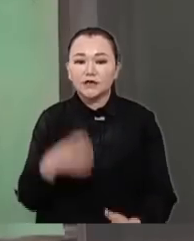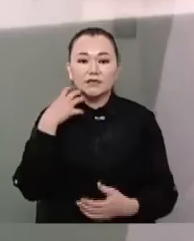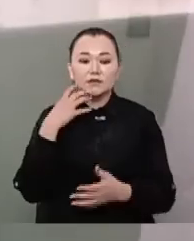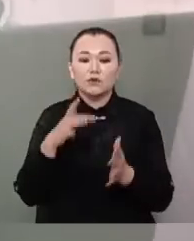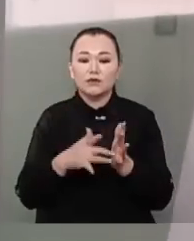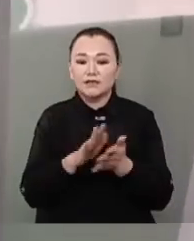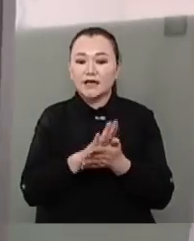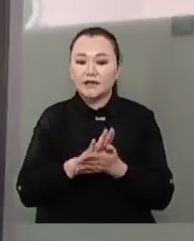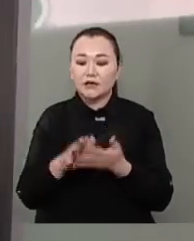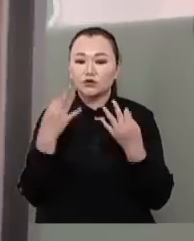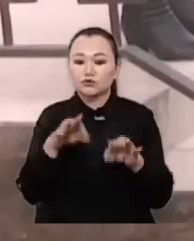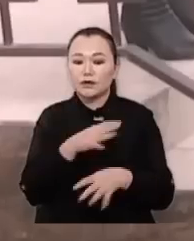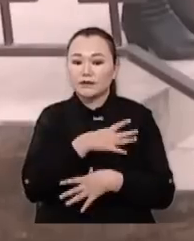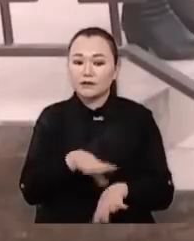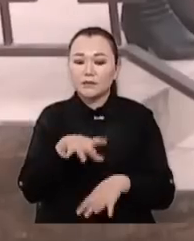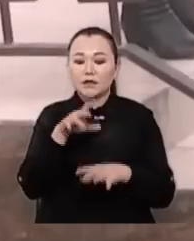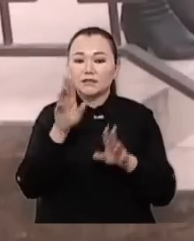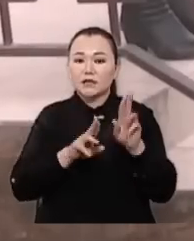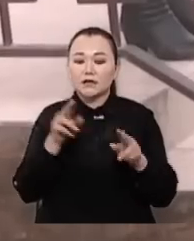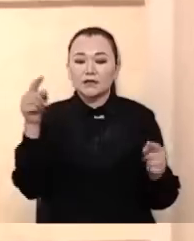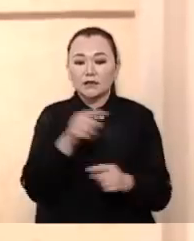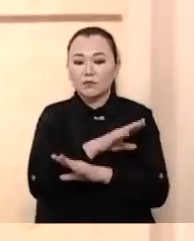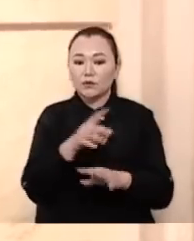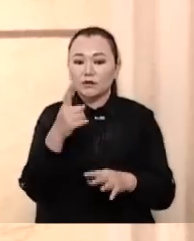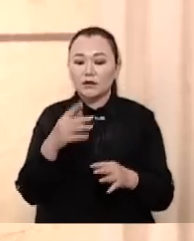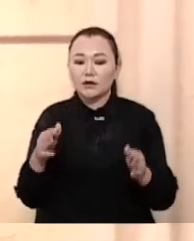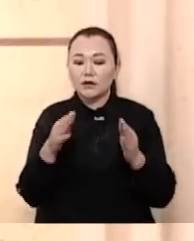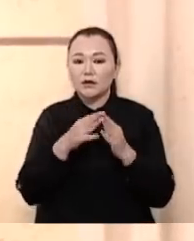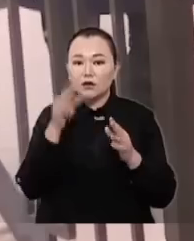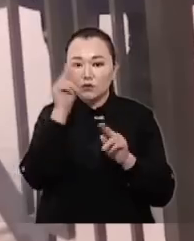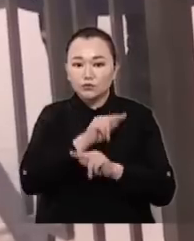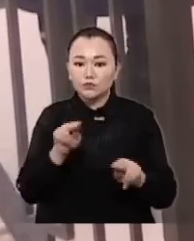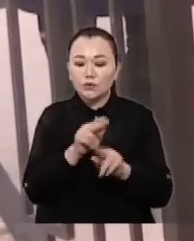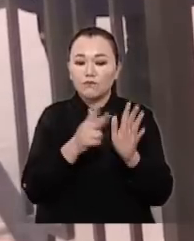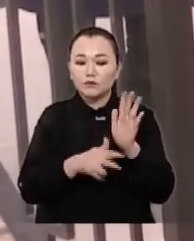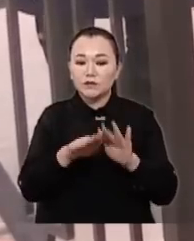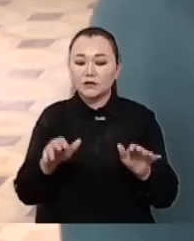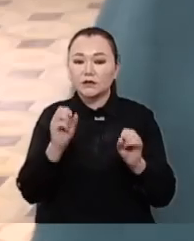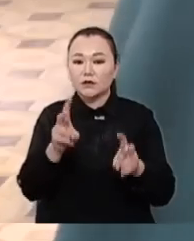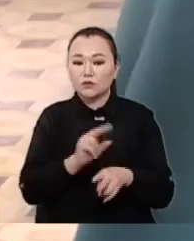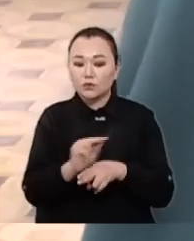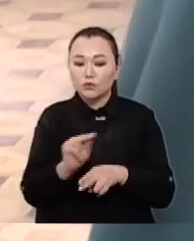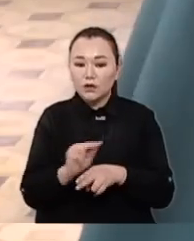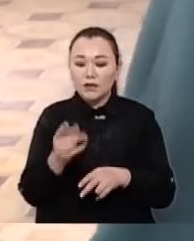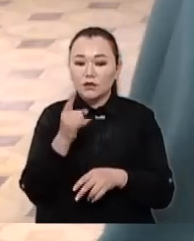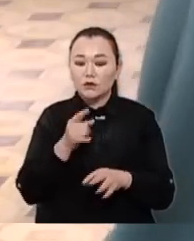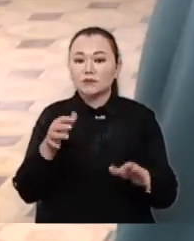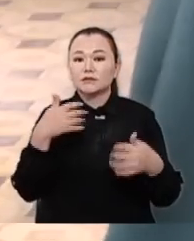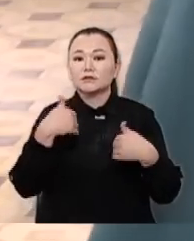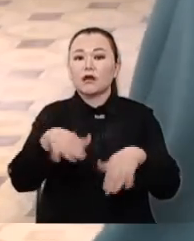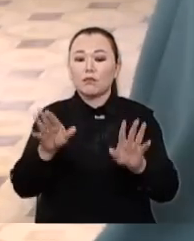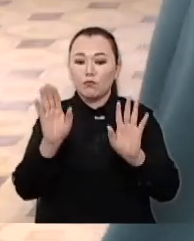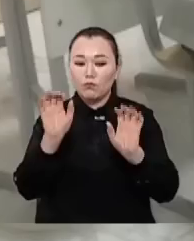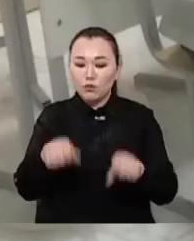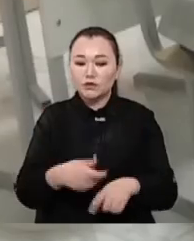Қызылордада санитарлық рұқсатнамасы жоқ, стандарттарға сай келмейтін білім ұясы 80 оқушыны қалай оқытып жатыр. Балаларыңды әкетсеңдер, әкете беріңдер,